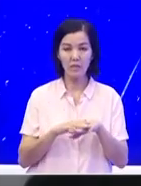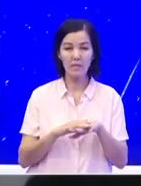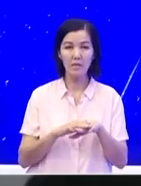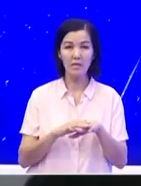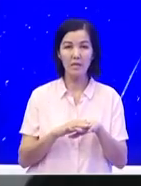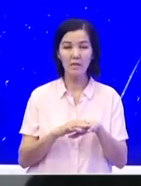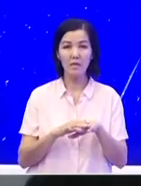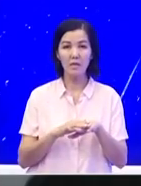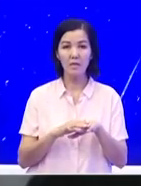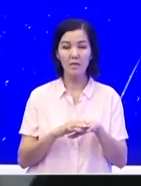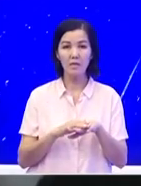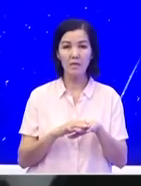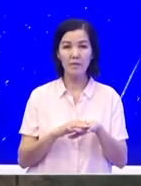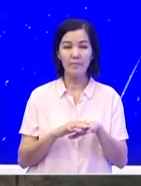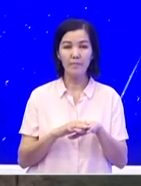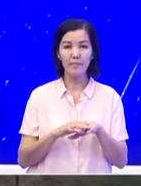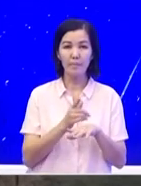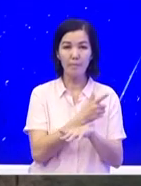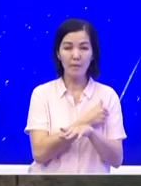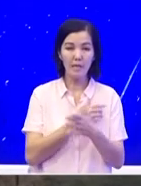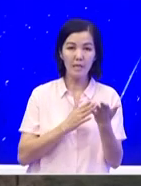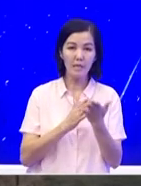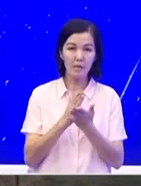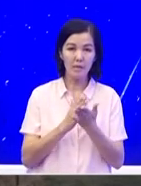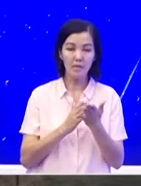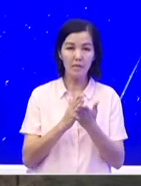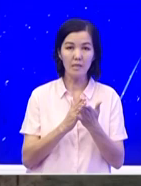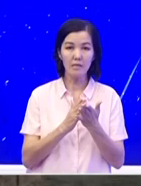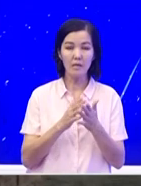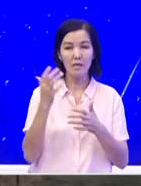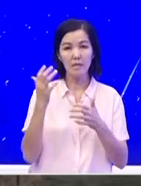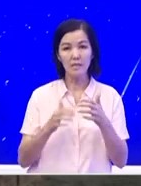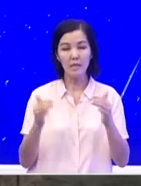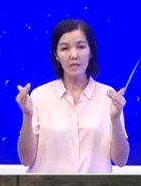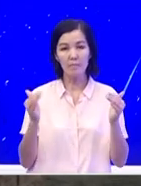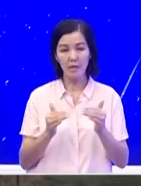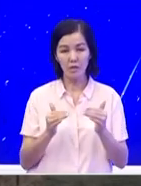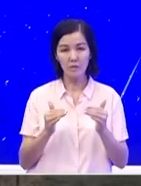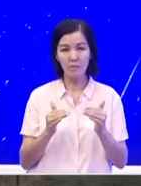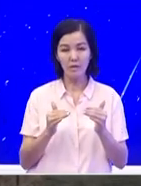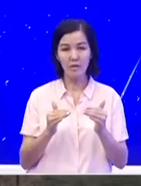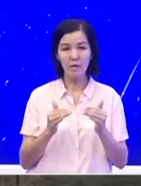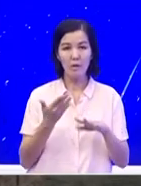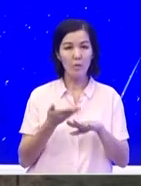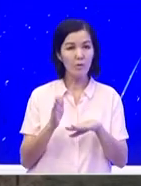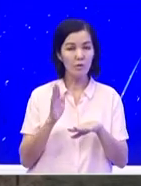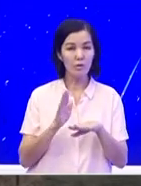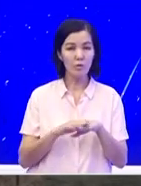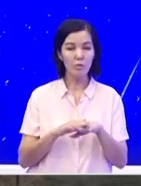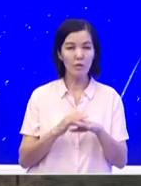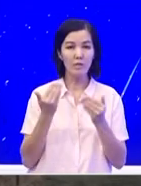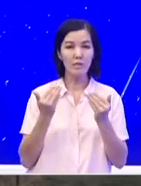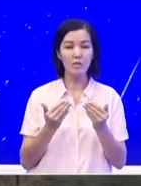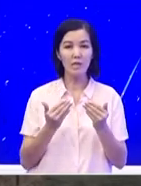Большая нагрузка на врачей, на медицинский персонал, на средний, младший медперсонал. И учитывая